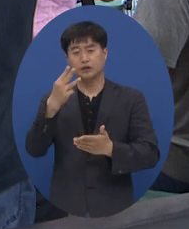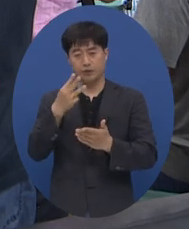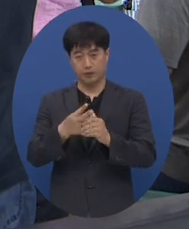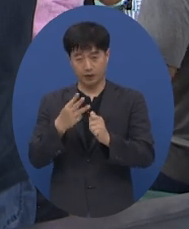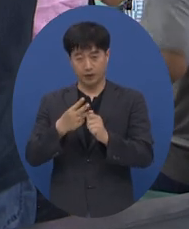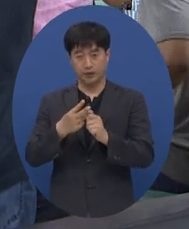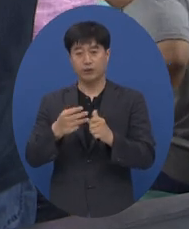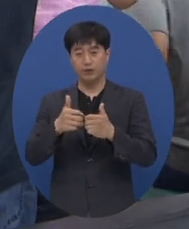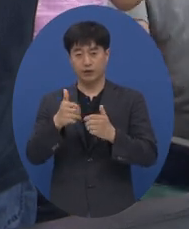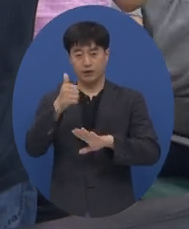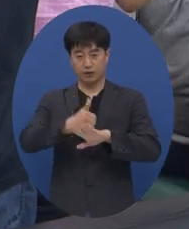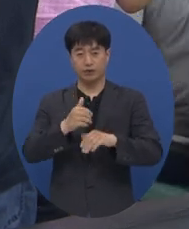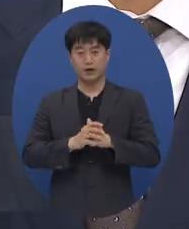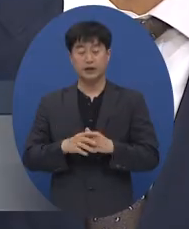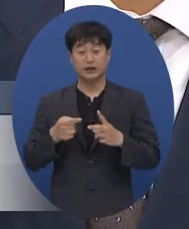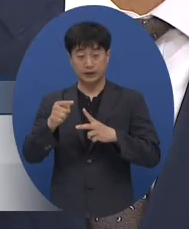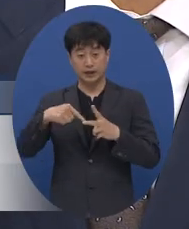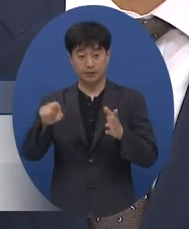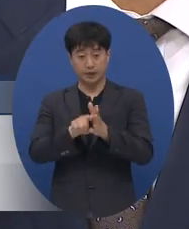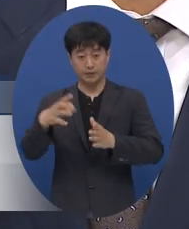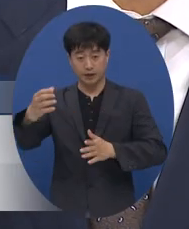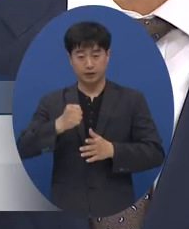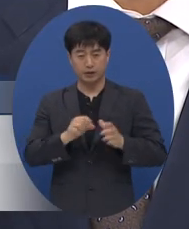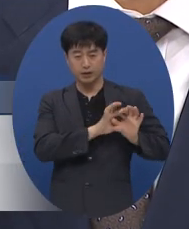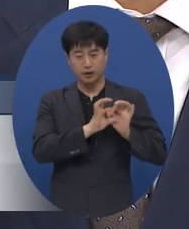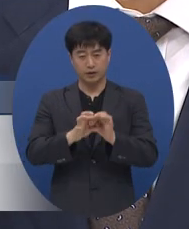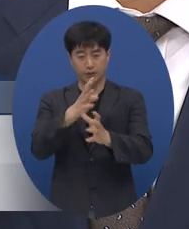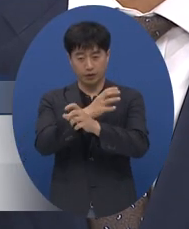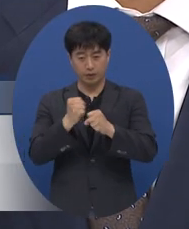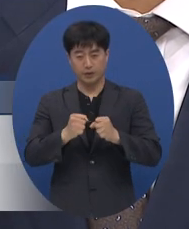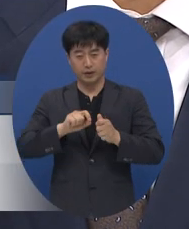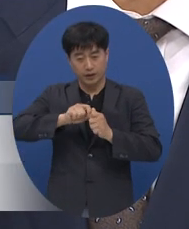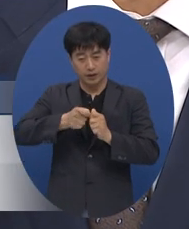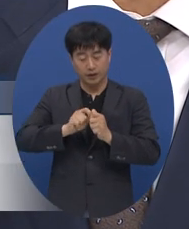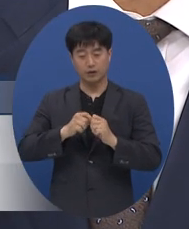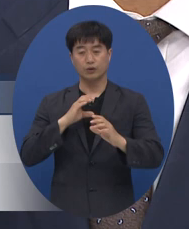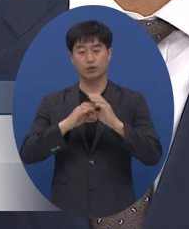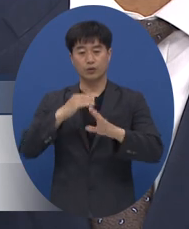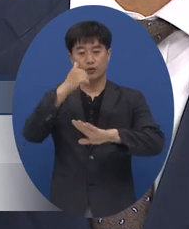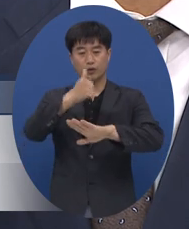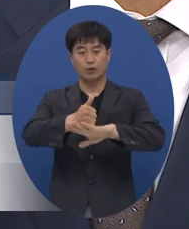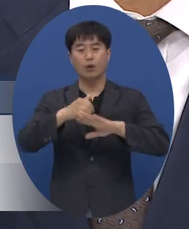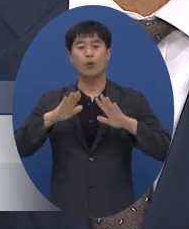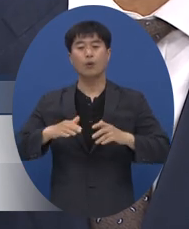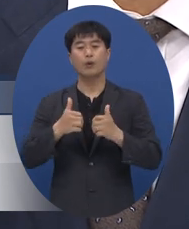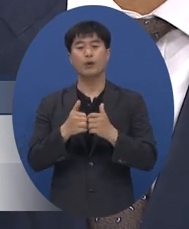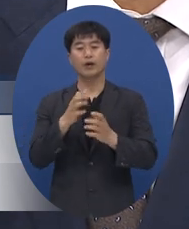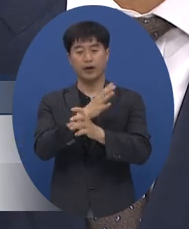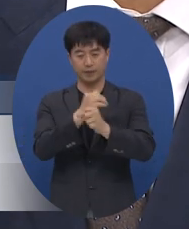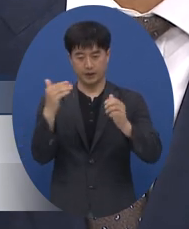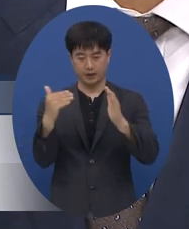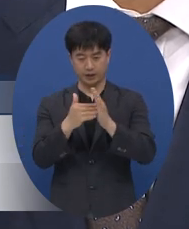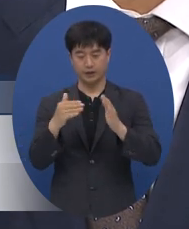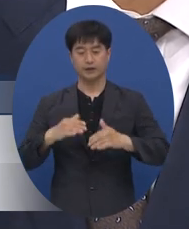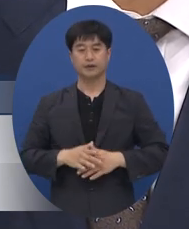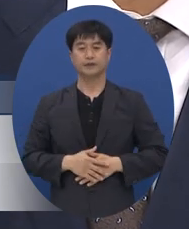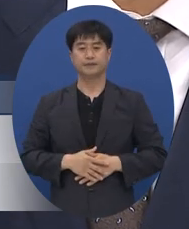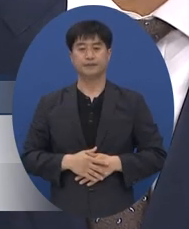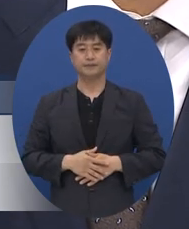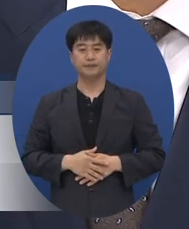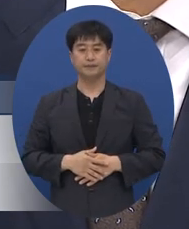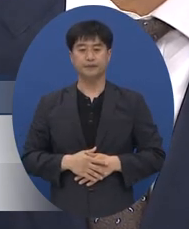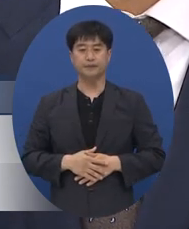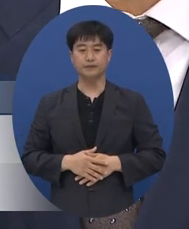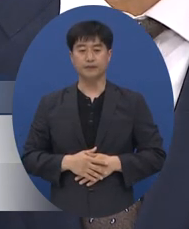끌어냈습니다. 이해와 신뢰를 바탕으로 지속적으로 협의하고 긴밀히 소통한 결과 오늘 회의에서